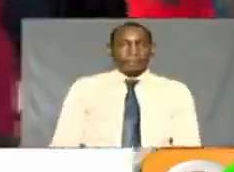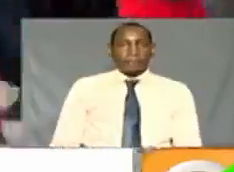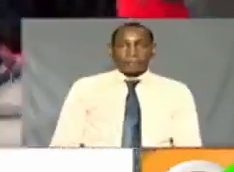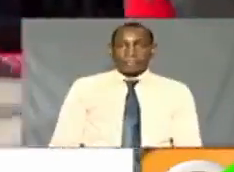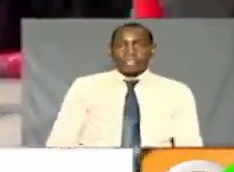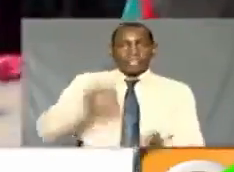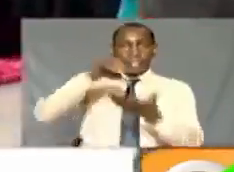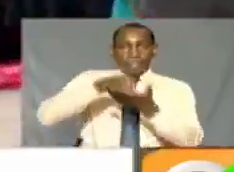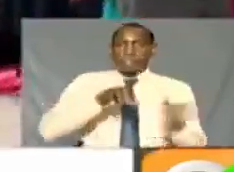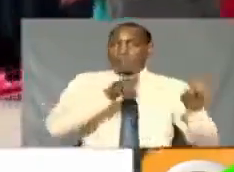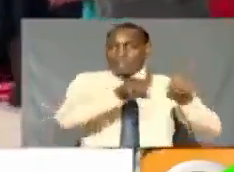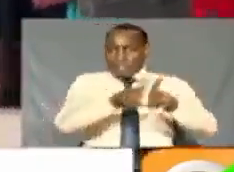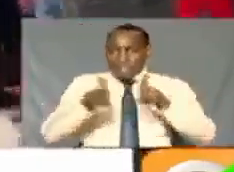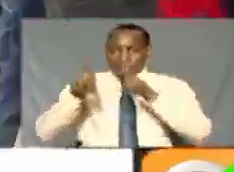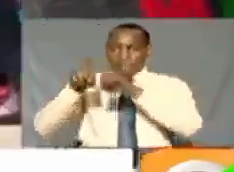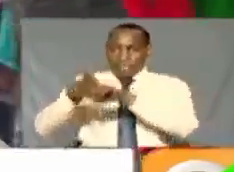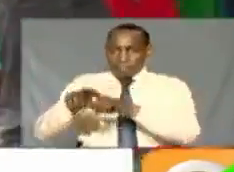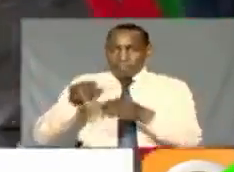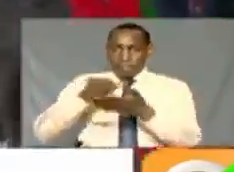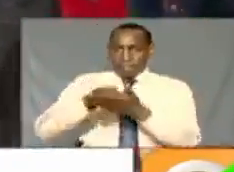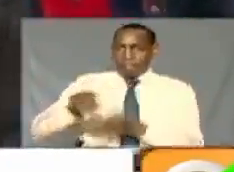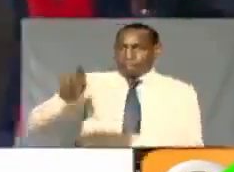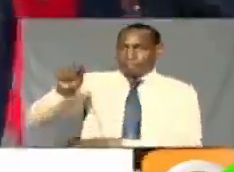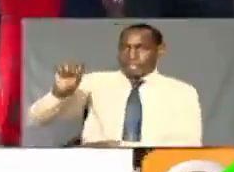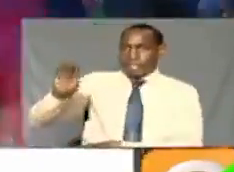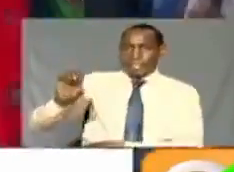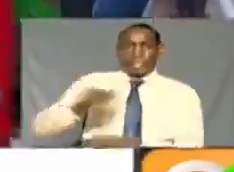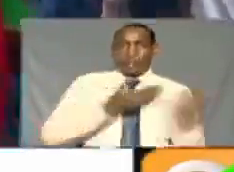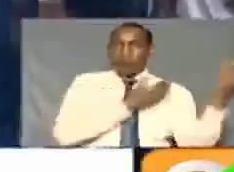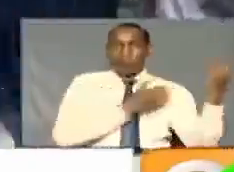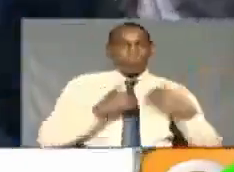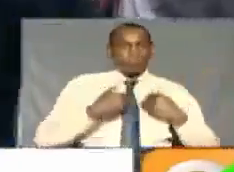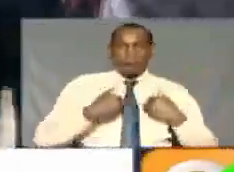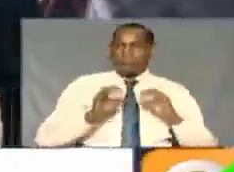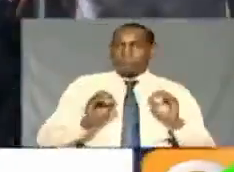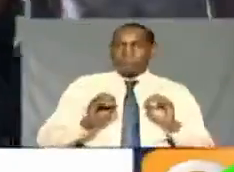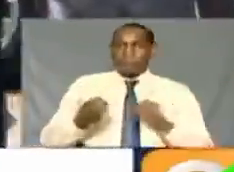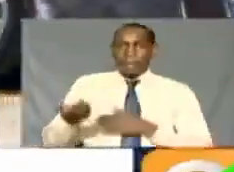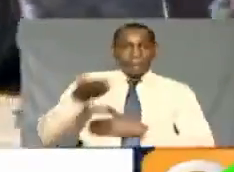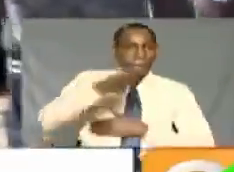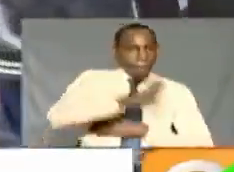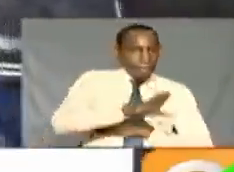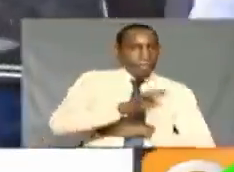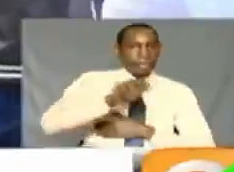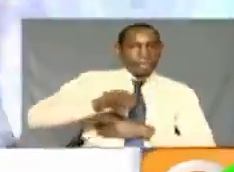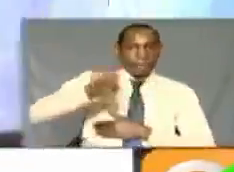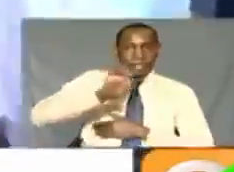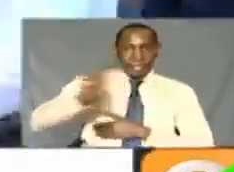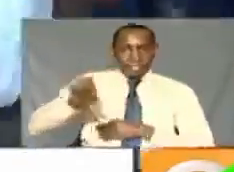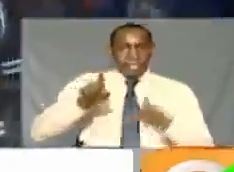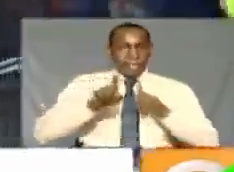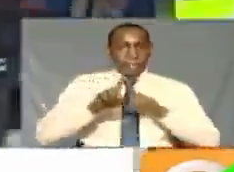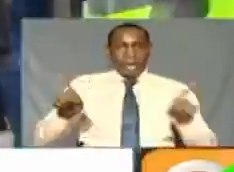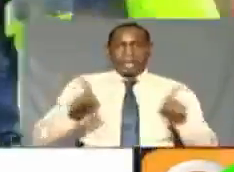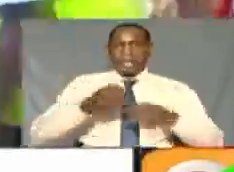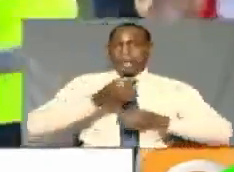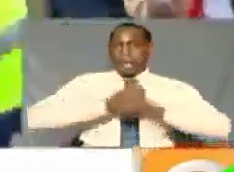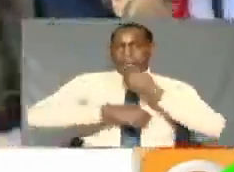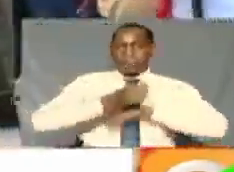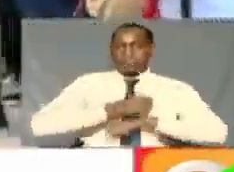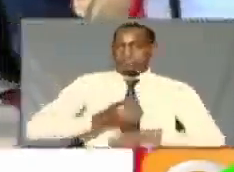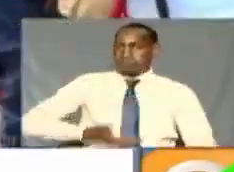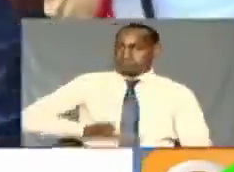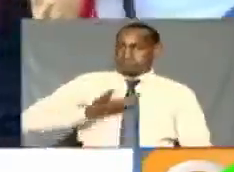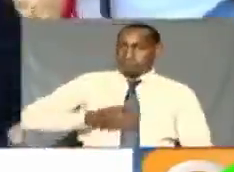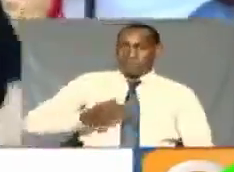Sururu wa visa kama hivi vikipelekea TSC kukosa imani ya kuwarejesha walimu eneo la kaskazini mashariki. Lakini hatua hiyo ni kero kwa